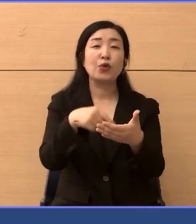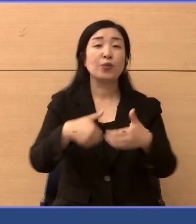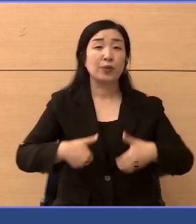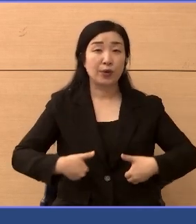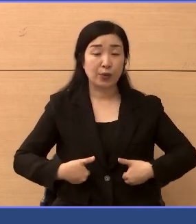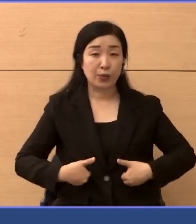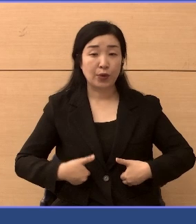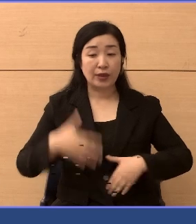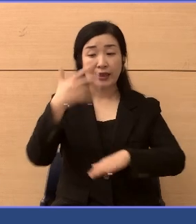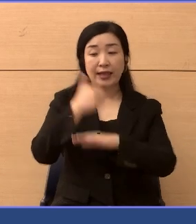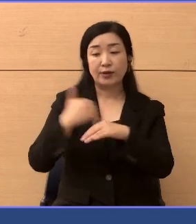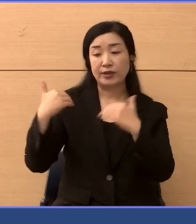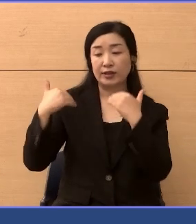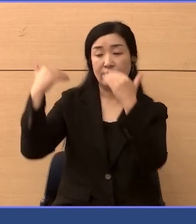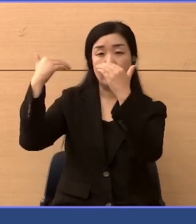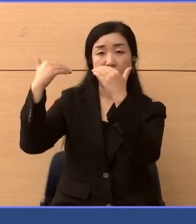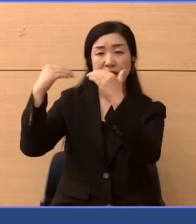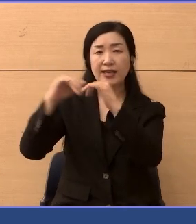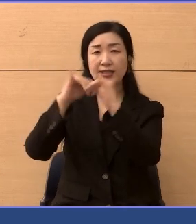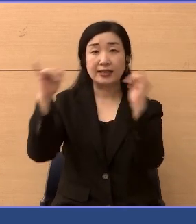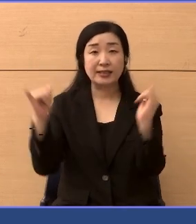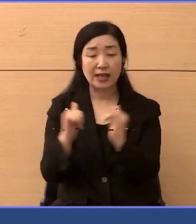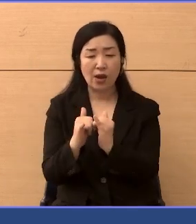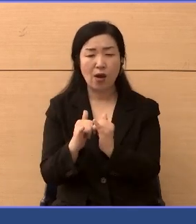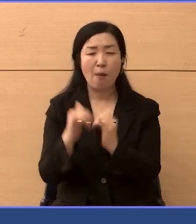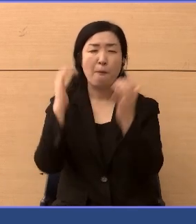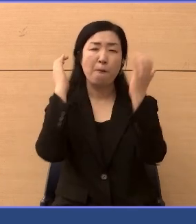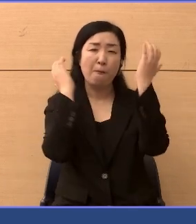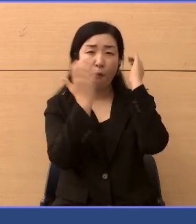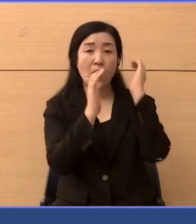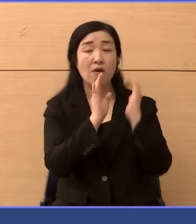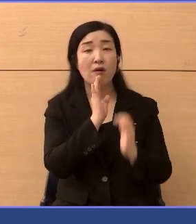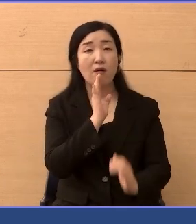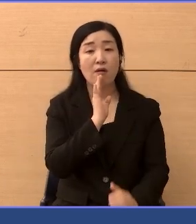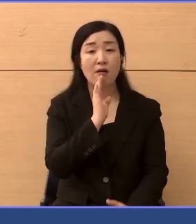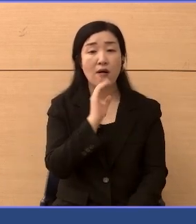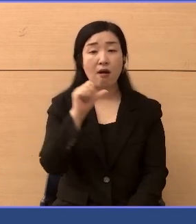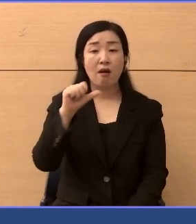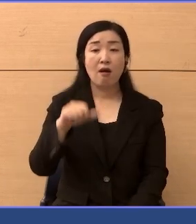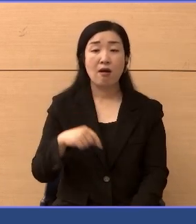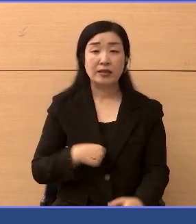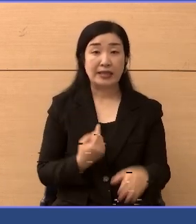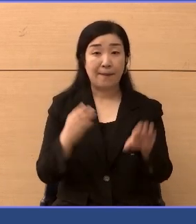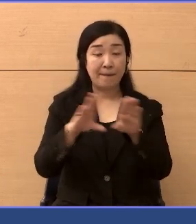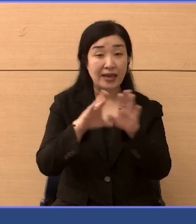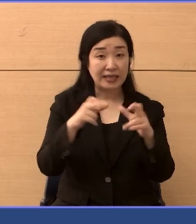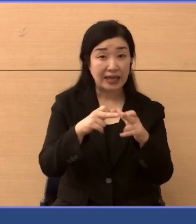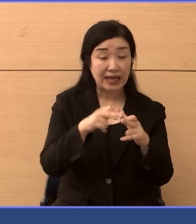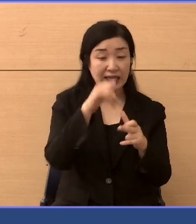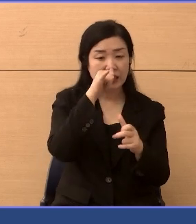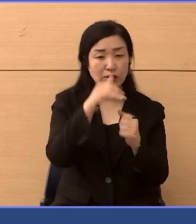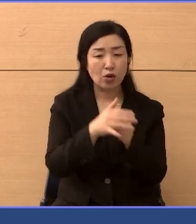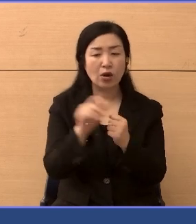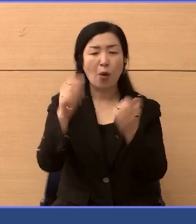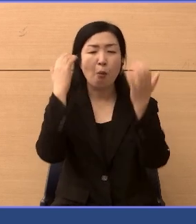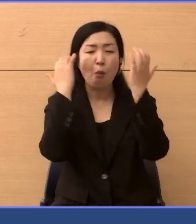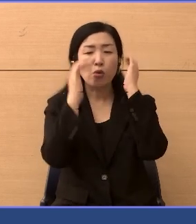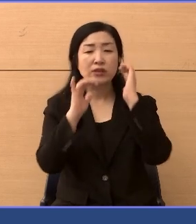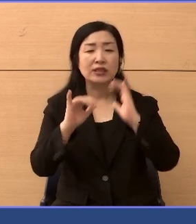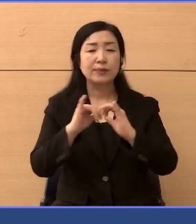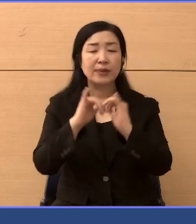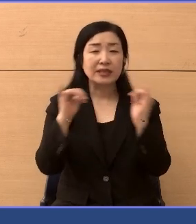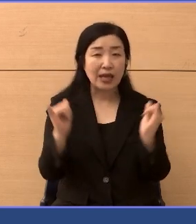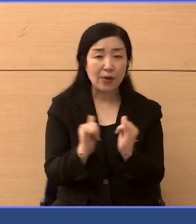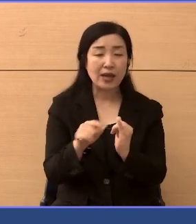to 또 gradually 성인들이 develop 살아가는 the 사회는 skills to 굉장히 navigate that 복잡합니다. world ASD successfully. 환자 같은 경우는 이런 복잡한 And as I 세상을